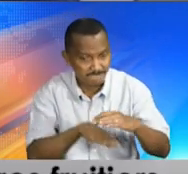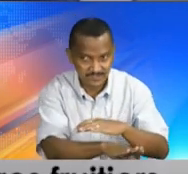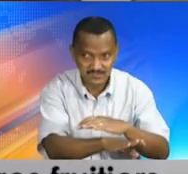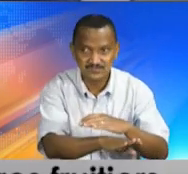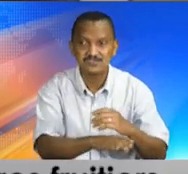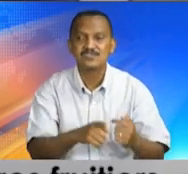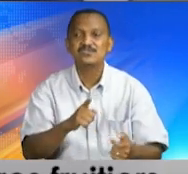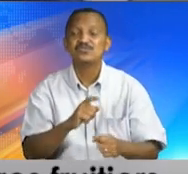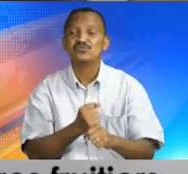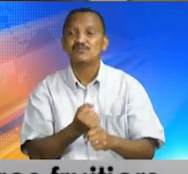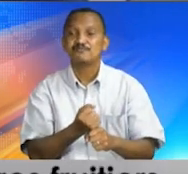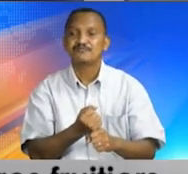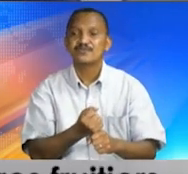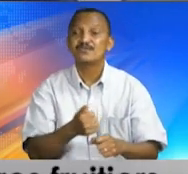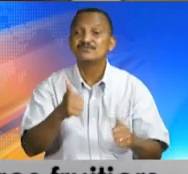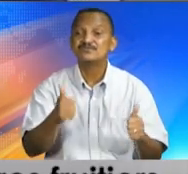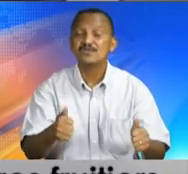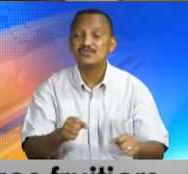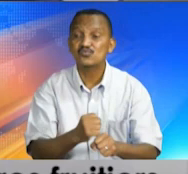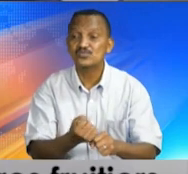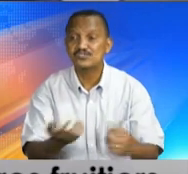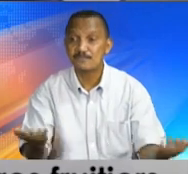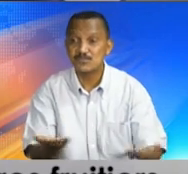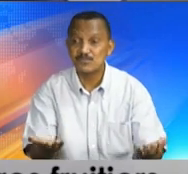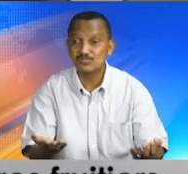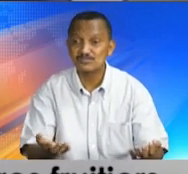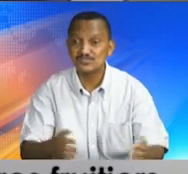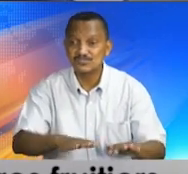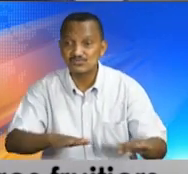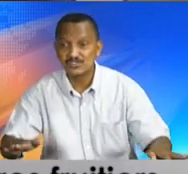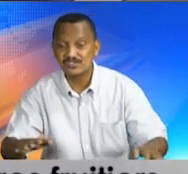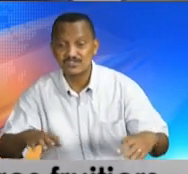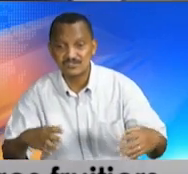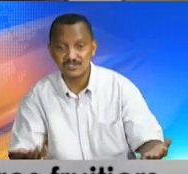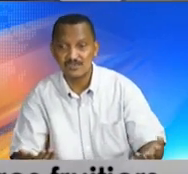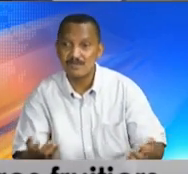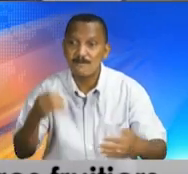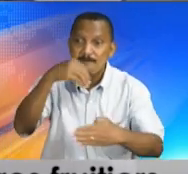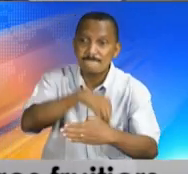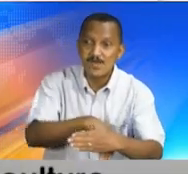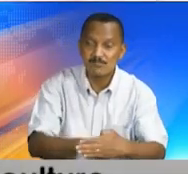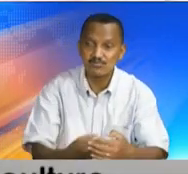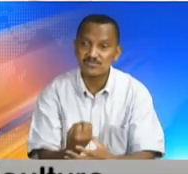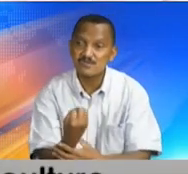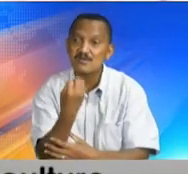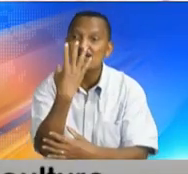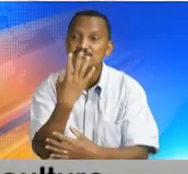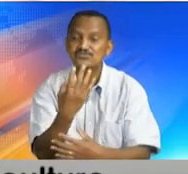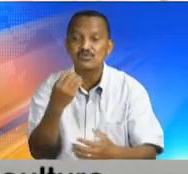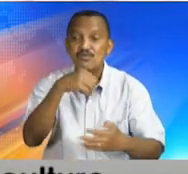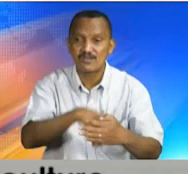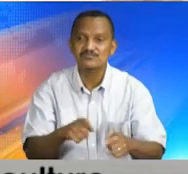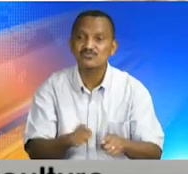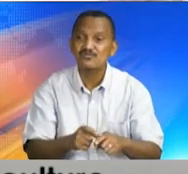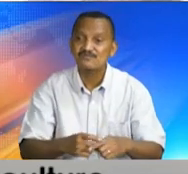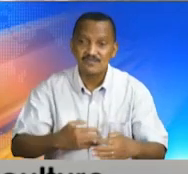moa zany anisan'ny hoe tsara atao miloa ihany aloha raha sendra tsy misy le toerana hoe mba mamboly hazo fihinamboa ianao, mamboly kininina. Ao anatin'ny